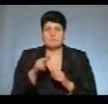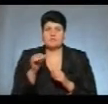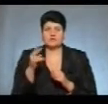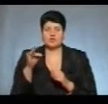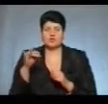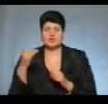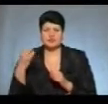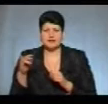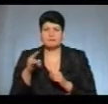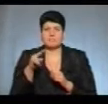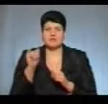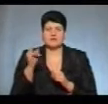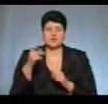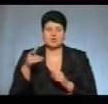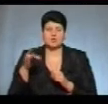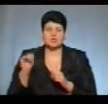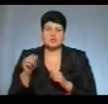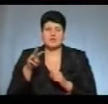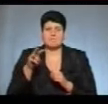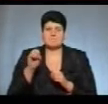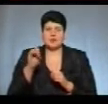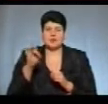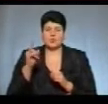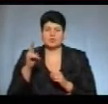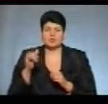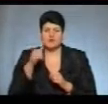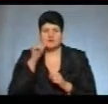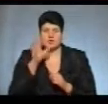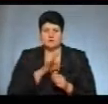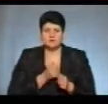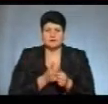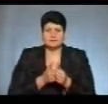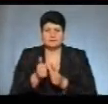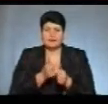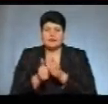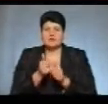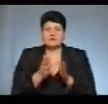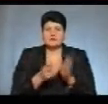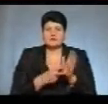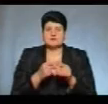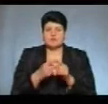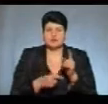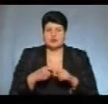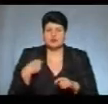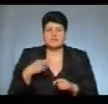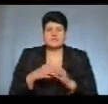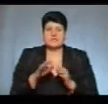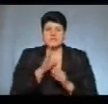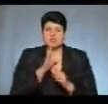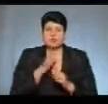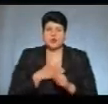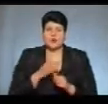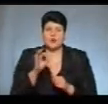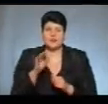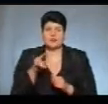Підручний, Олена Підгрушна та Анастасія Маркушина. Вчора відбулась гонка спринт на дистанції 7,5 кілометрів серед жінок. Наша Олена